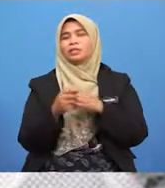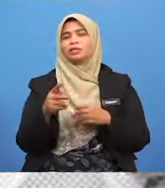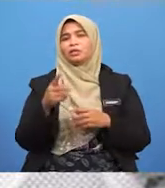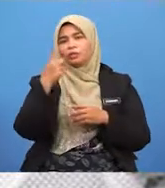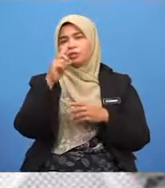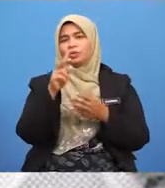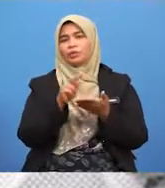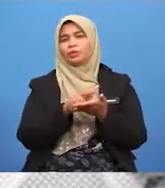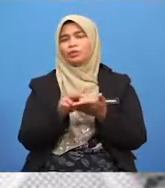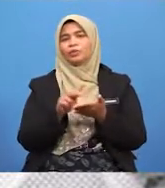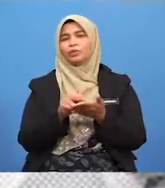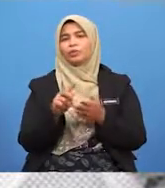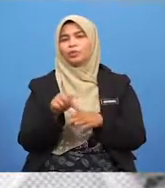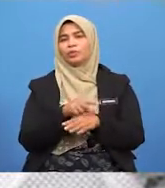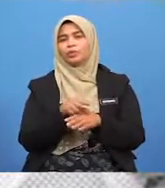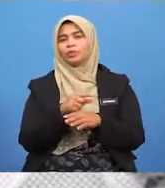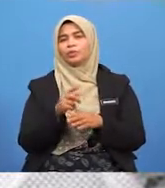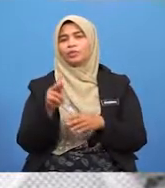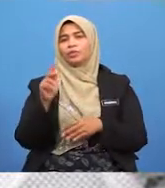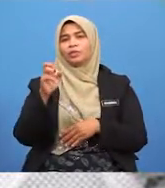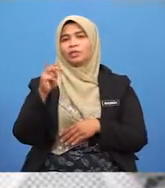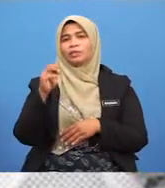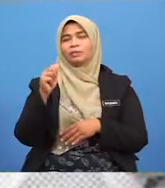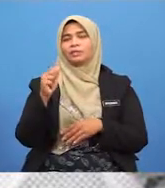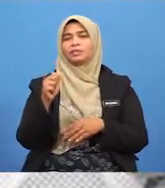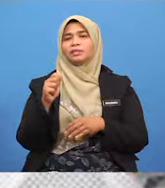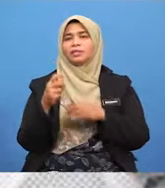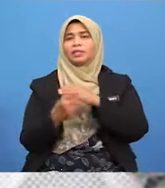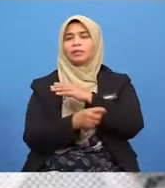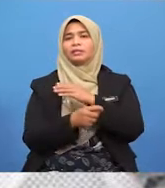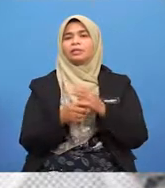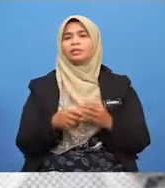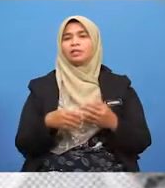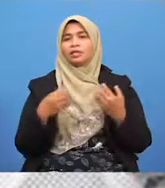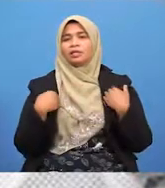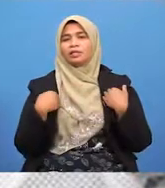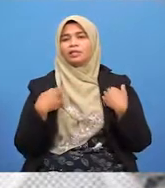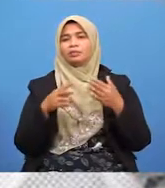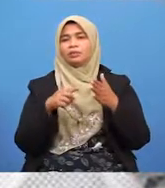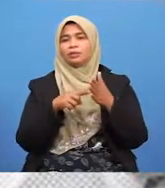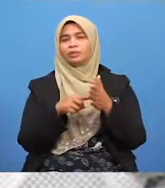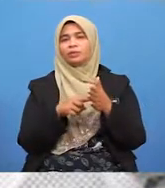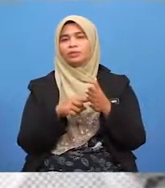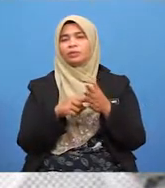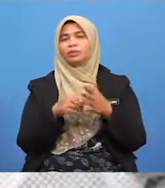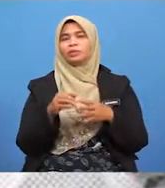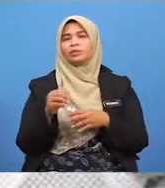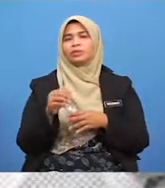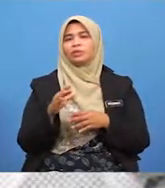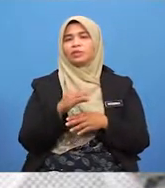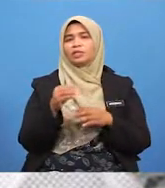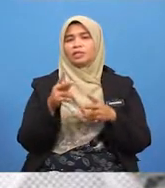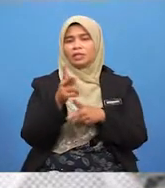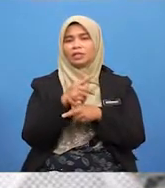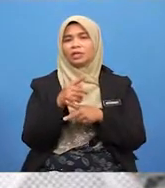pengemas tepi Febri Ia mempunyai penunjuk arah minyak dan mengawal ketegangan benang